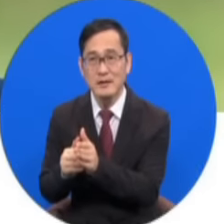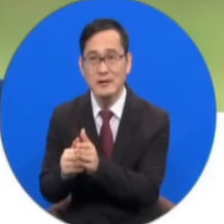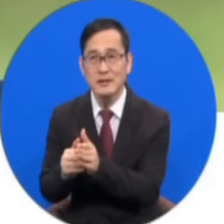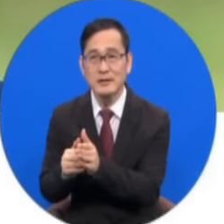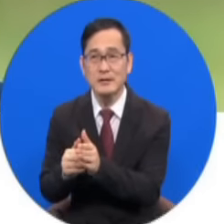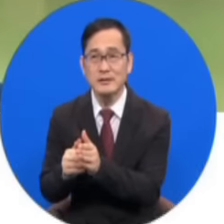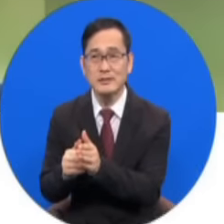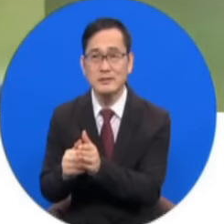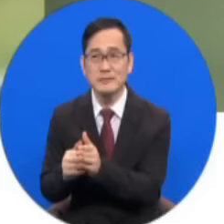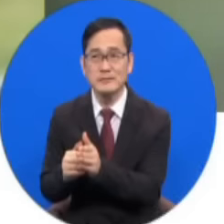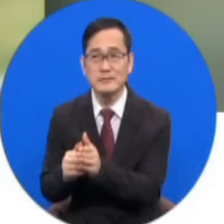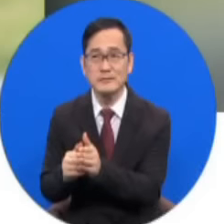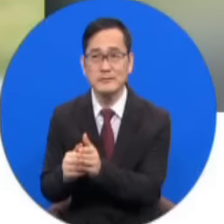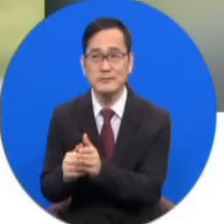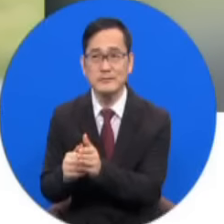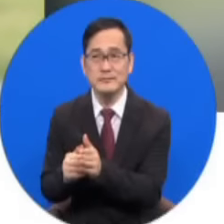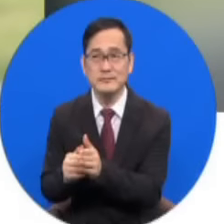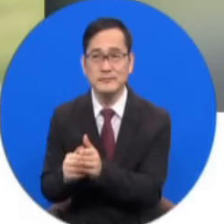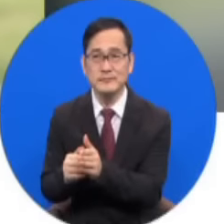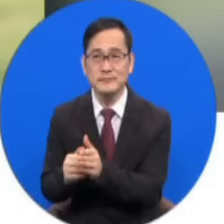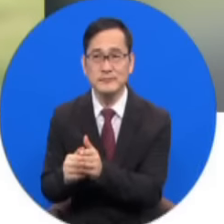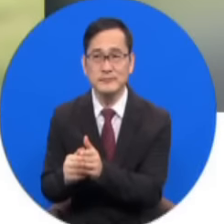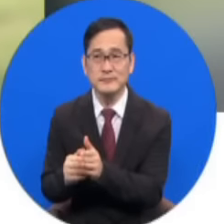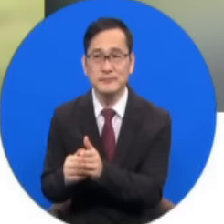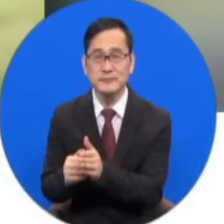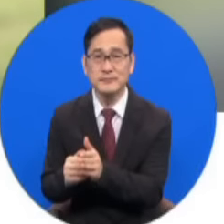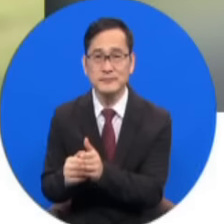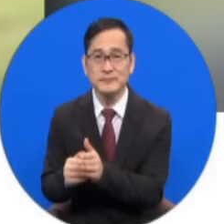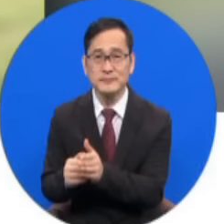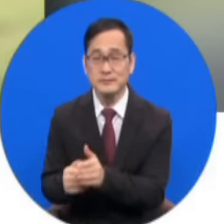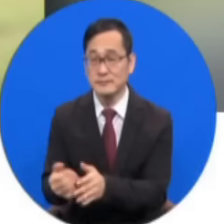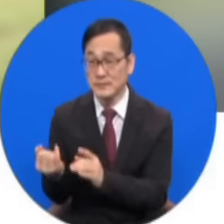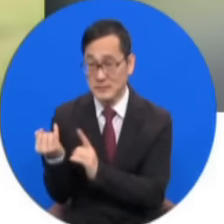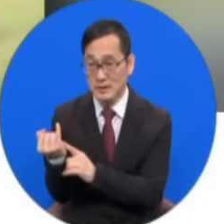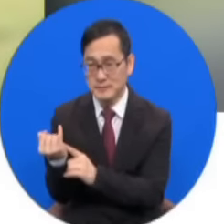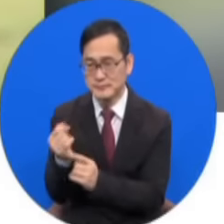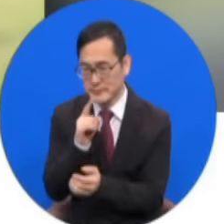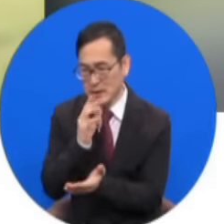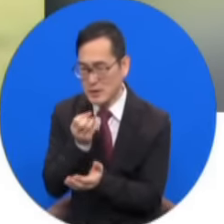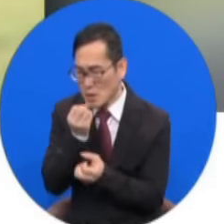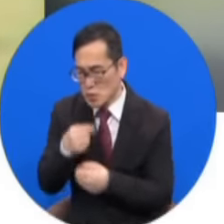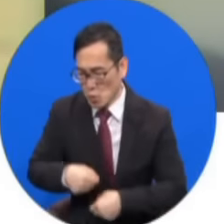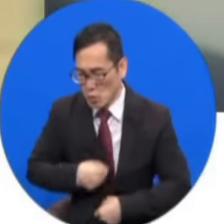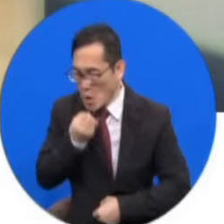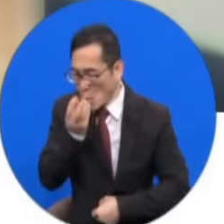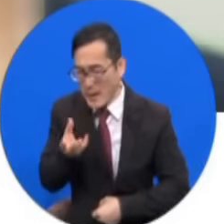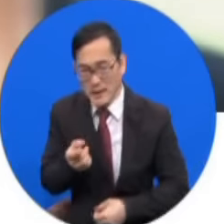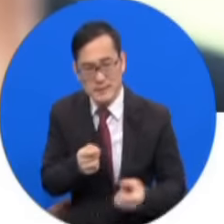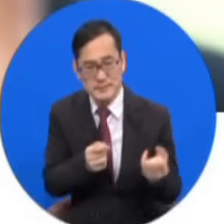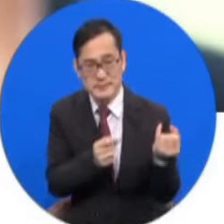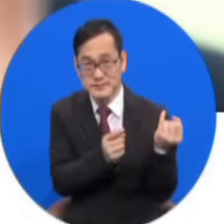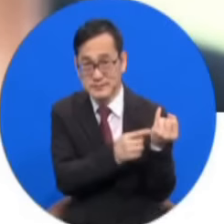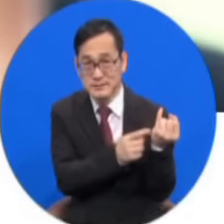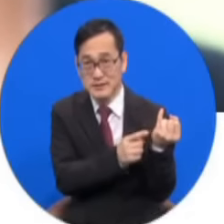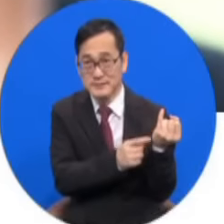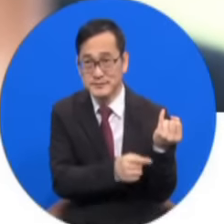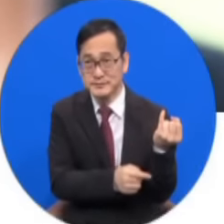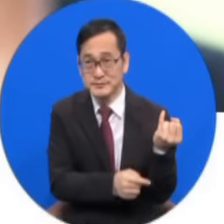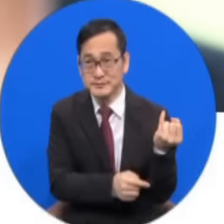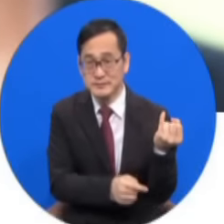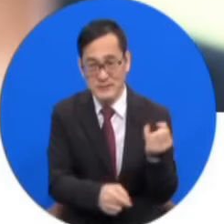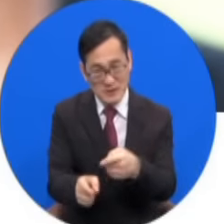불구하고 시가 저와 같은 그런 진수를 갖다 했기 때문에 김혜경 씨가 무죄 나올 확률은 제가 봤을